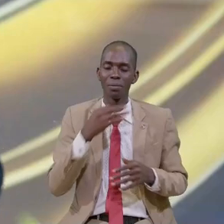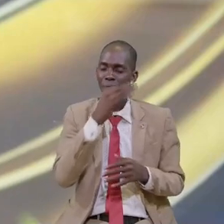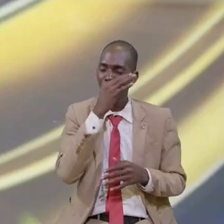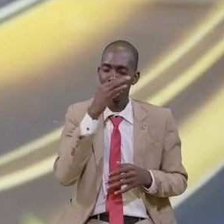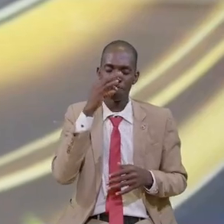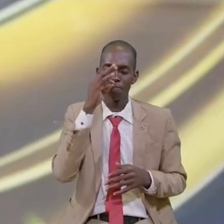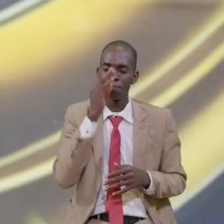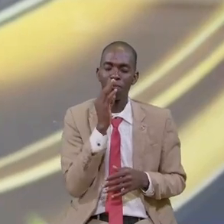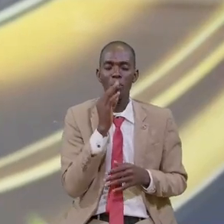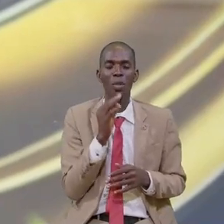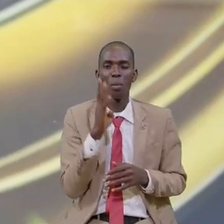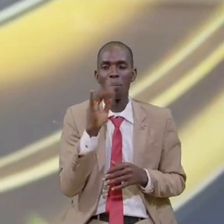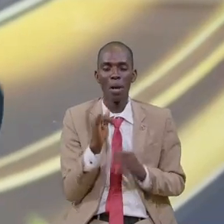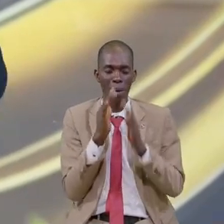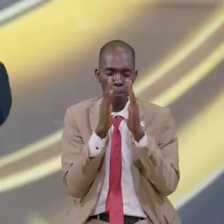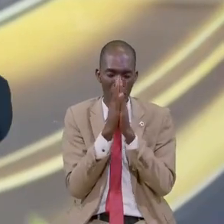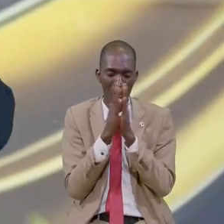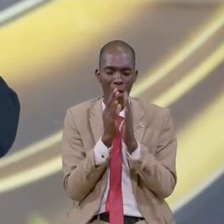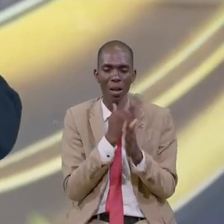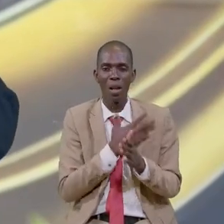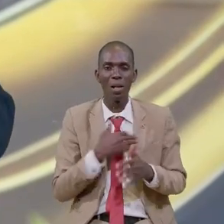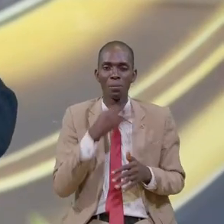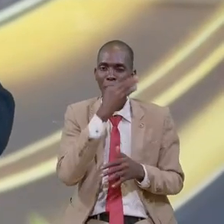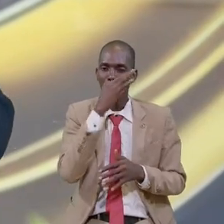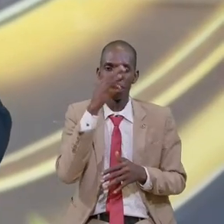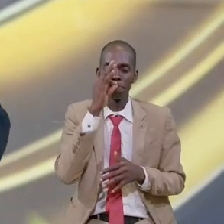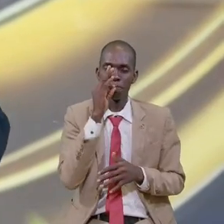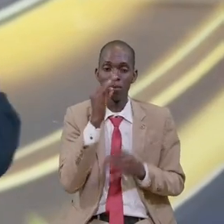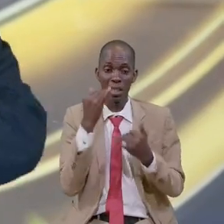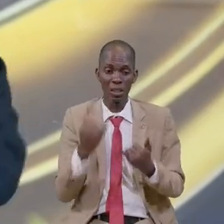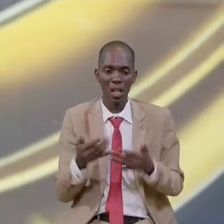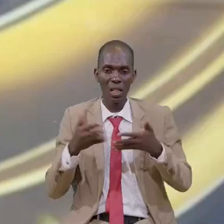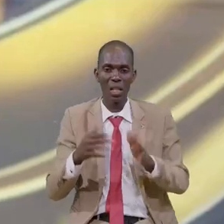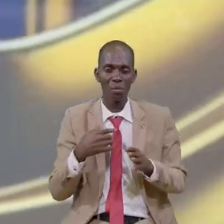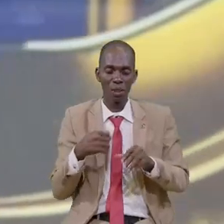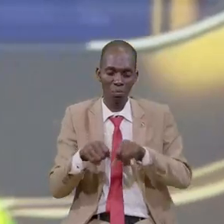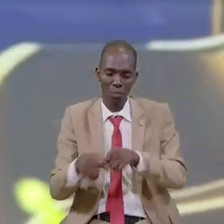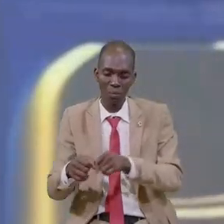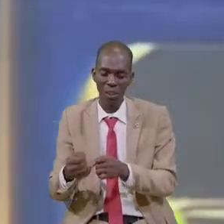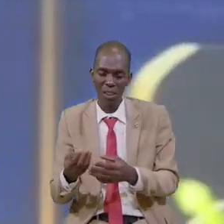et le jeûne. Est-ce que je peux vous aider?